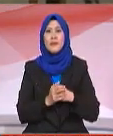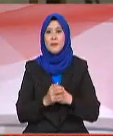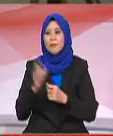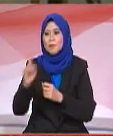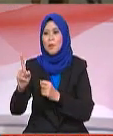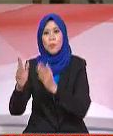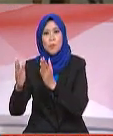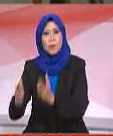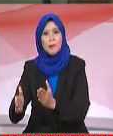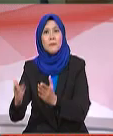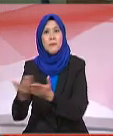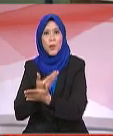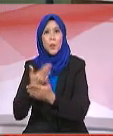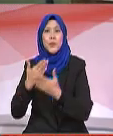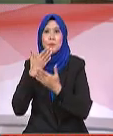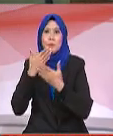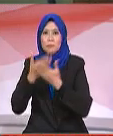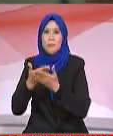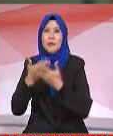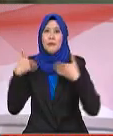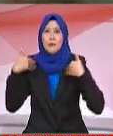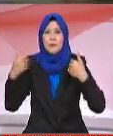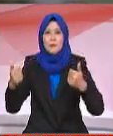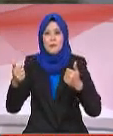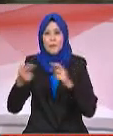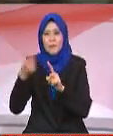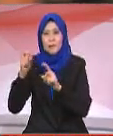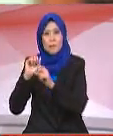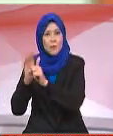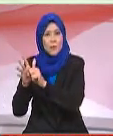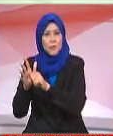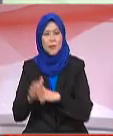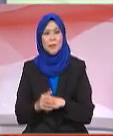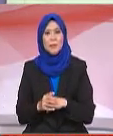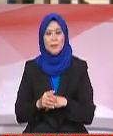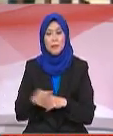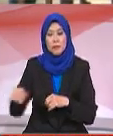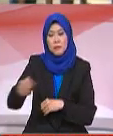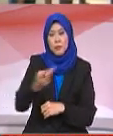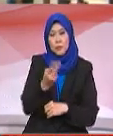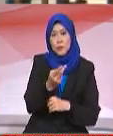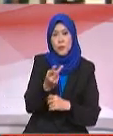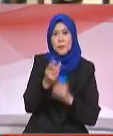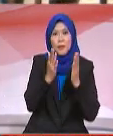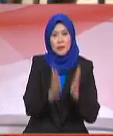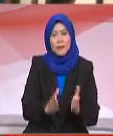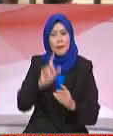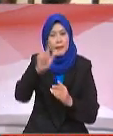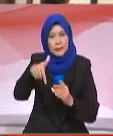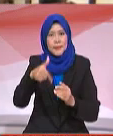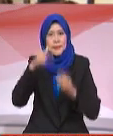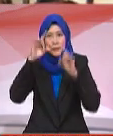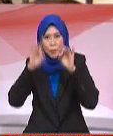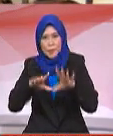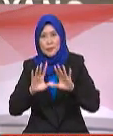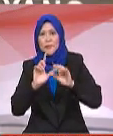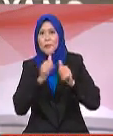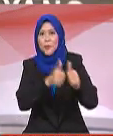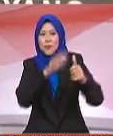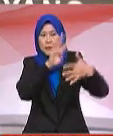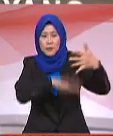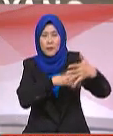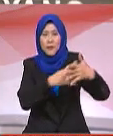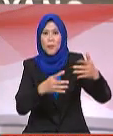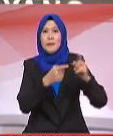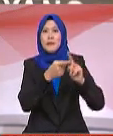lagi baru sembuh daripada COVID. Jadi kedua-dua ini akan menduduki peperiksaan kemudian yang akan dijadual semula